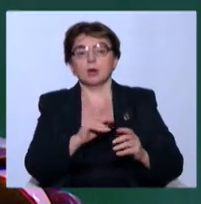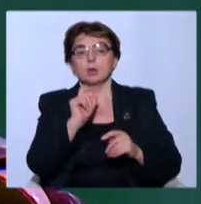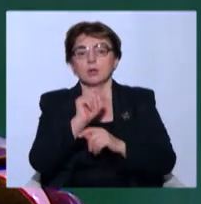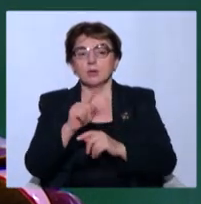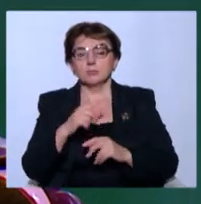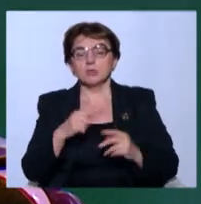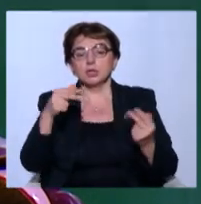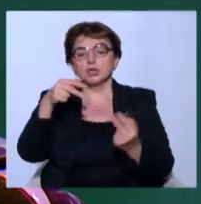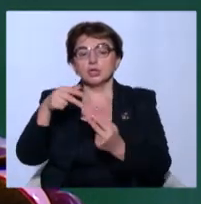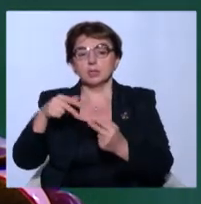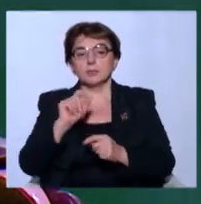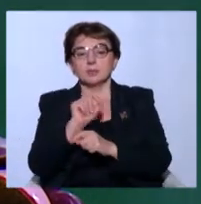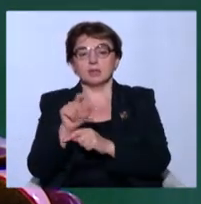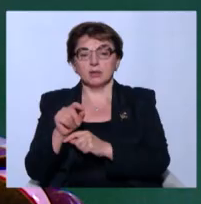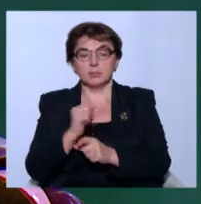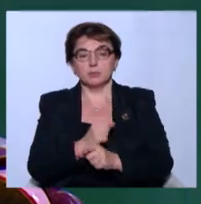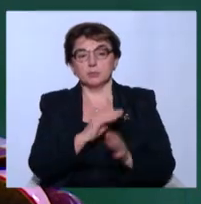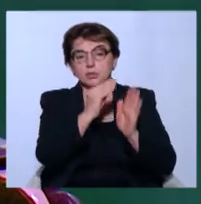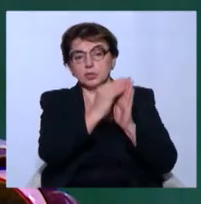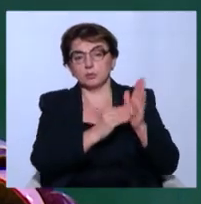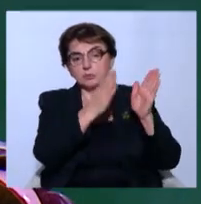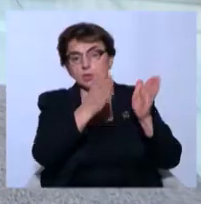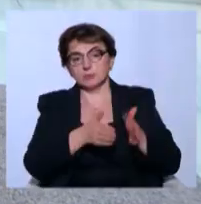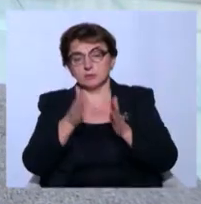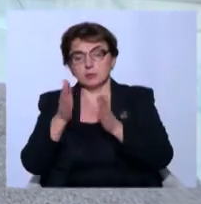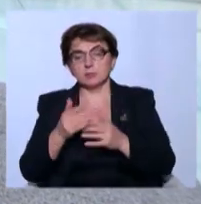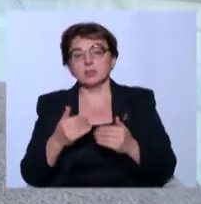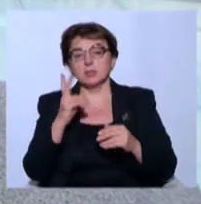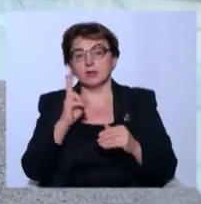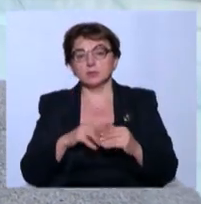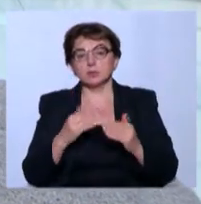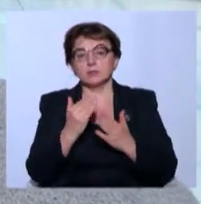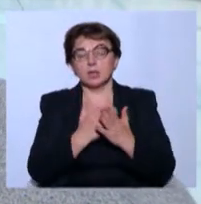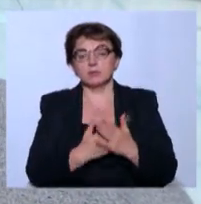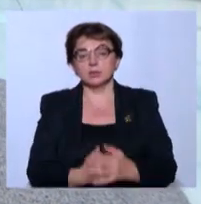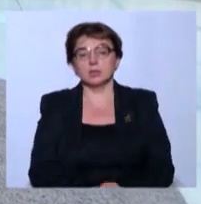მეორე მისი შესაბამისი ფუნქცია. აი ამით დასრულდა დღევანდელი ჩვენი